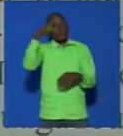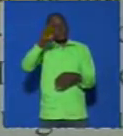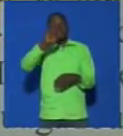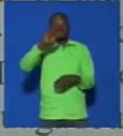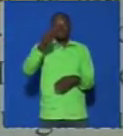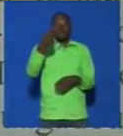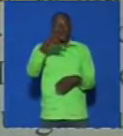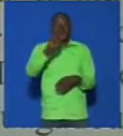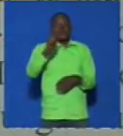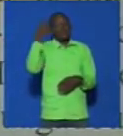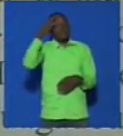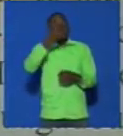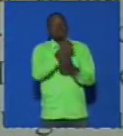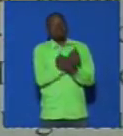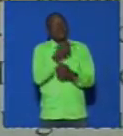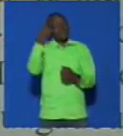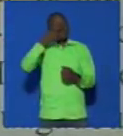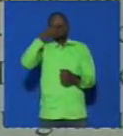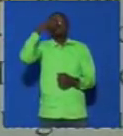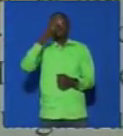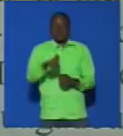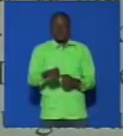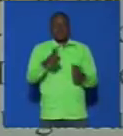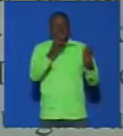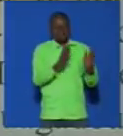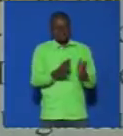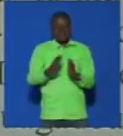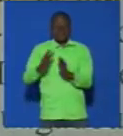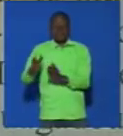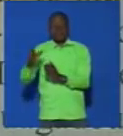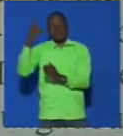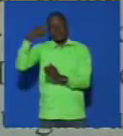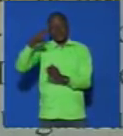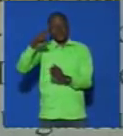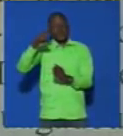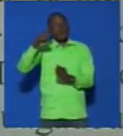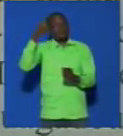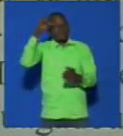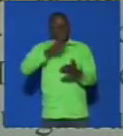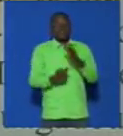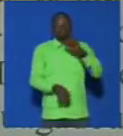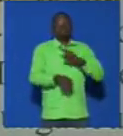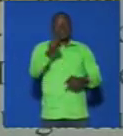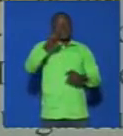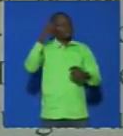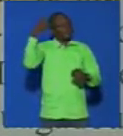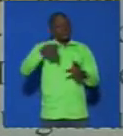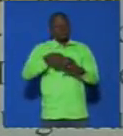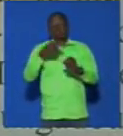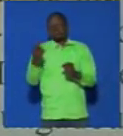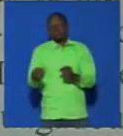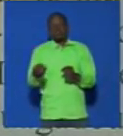d'angola les amoureux du foot ont compris qu'ils doivent préparer des cachets d'aspirine pour cet ultime match des éliminatoires